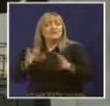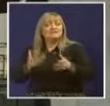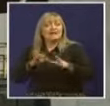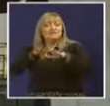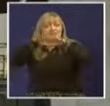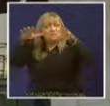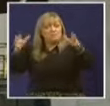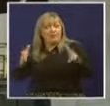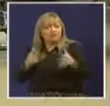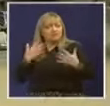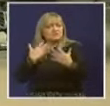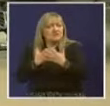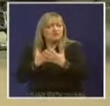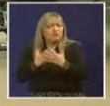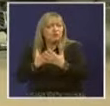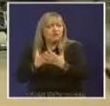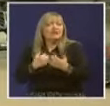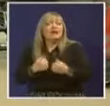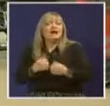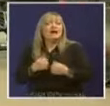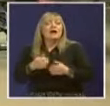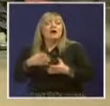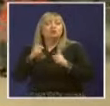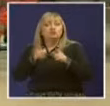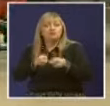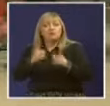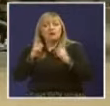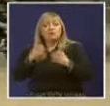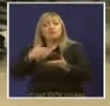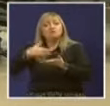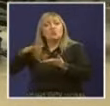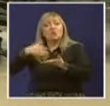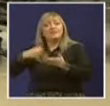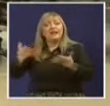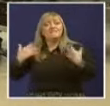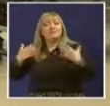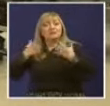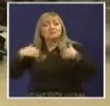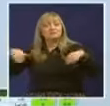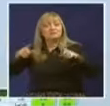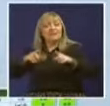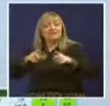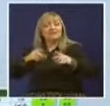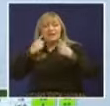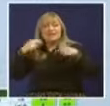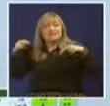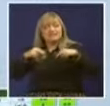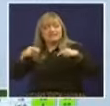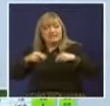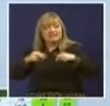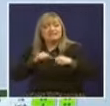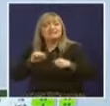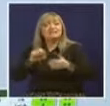затворена среда. Емисиите, които се отделят в атмосферата, се следят всекидневно, а данните се записват и се докладват на